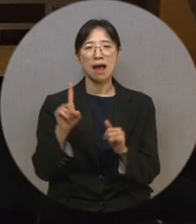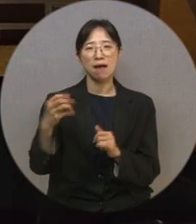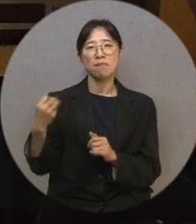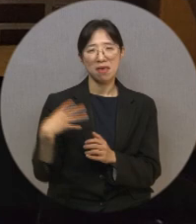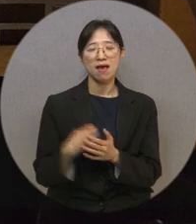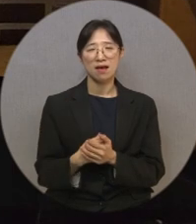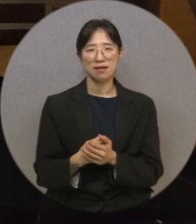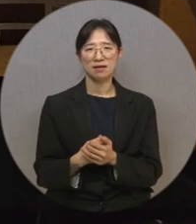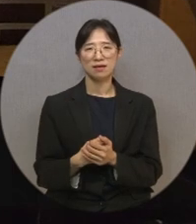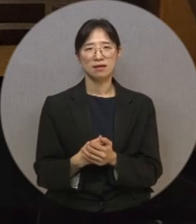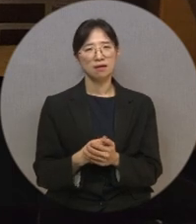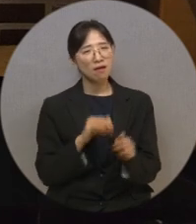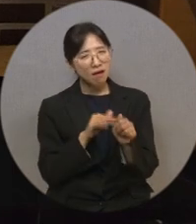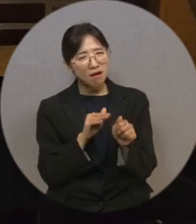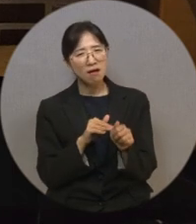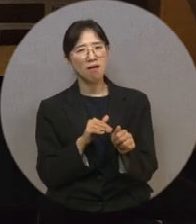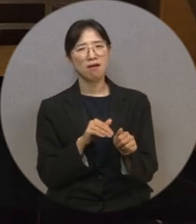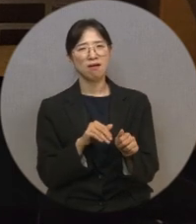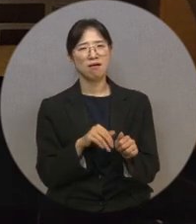명이, 동주야,